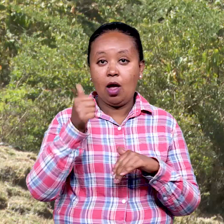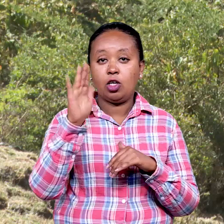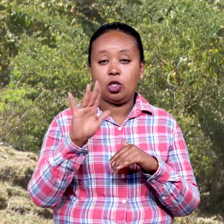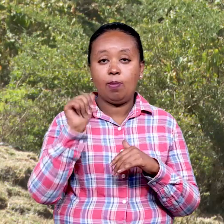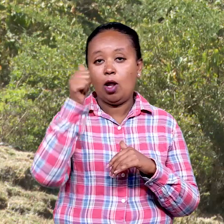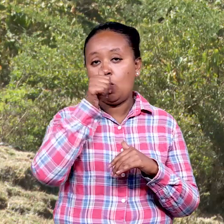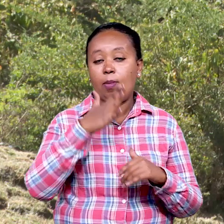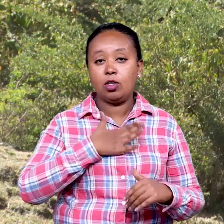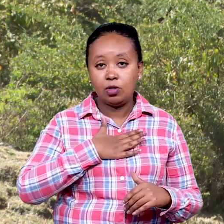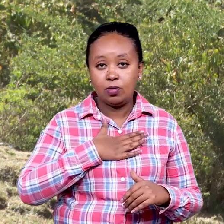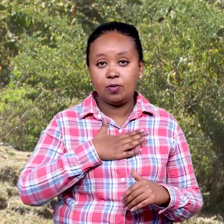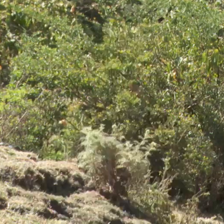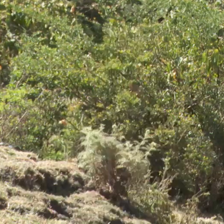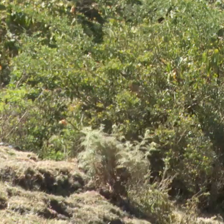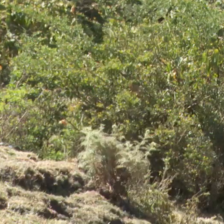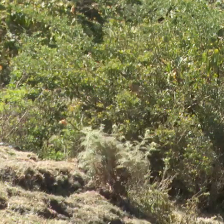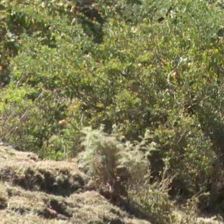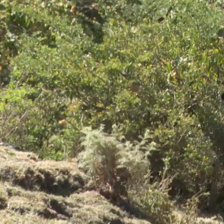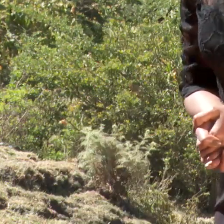ተመኘው። አሻም ለኢትዮጵያችን።